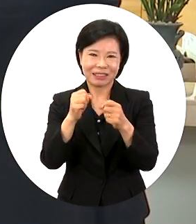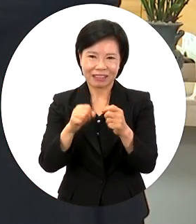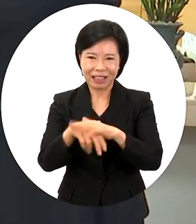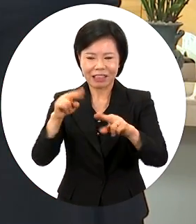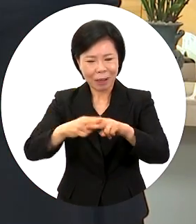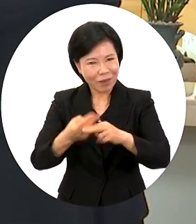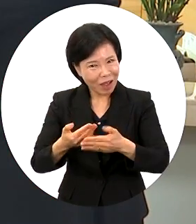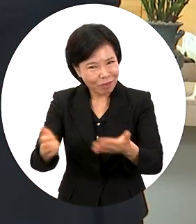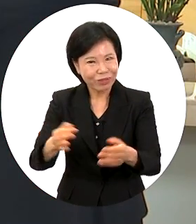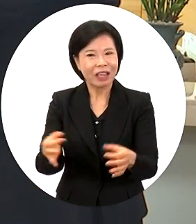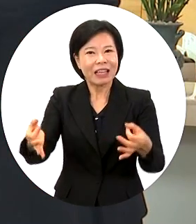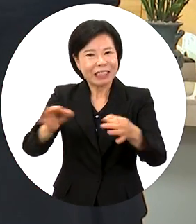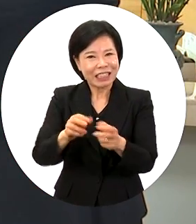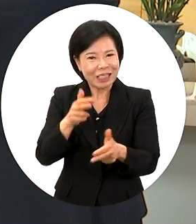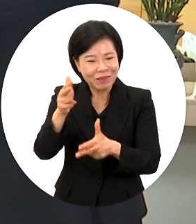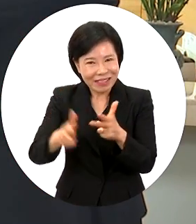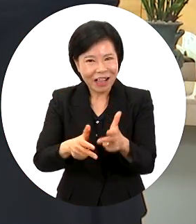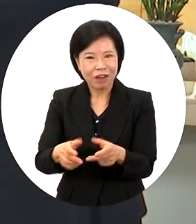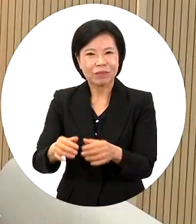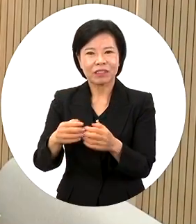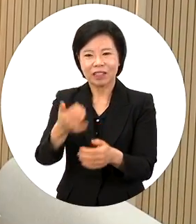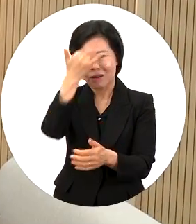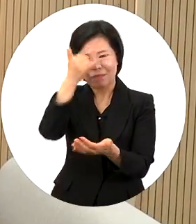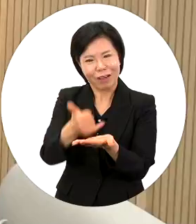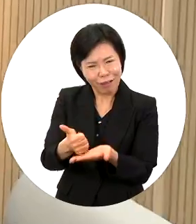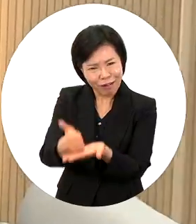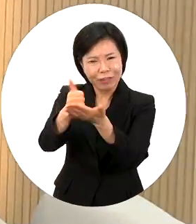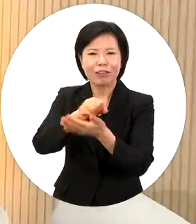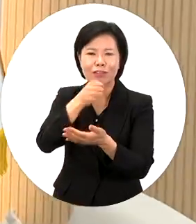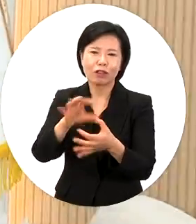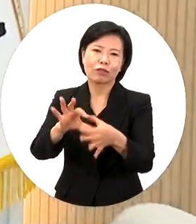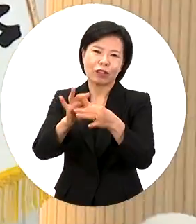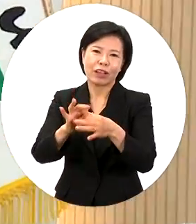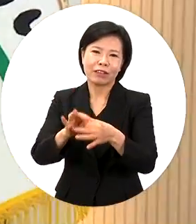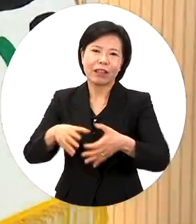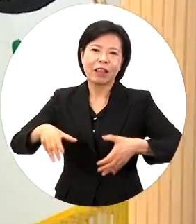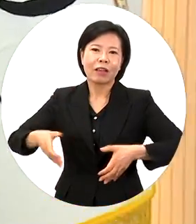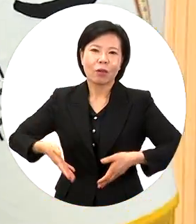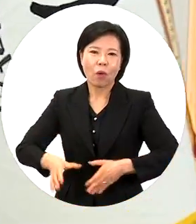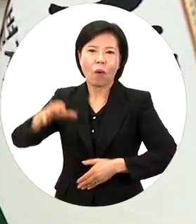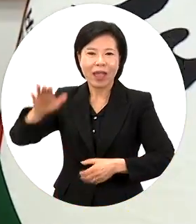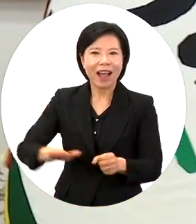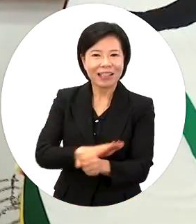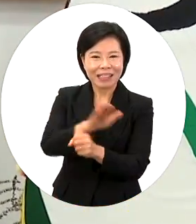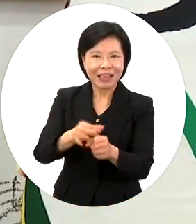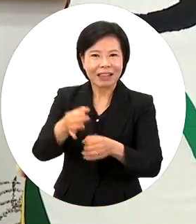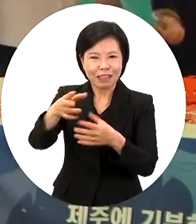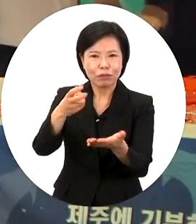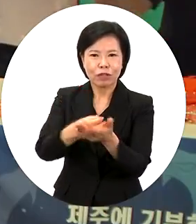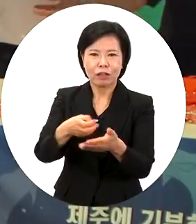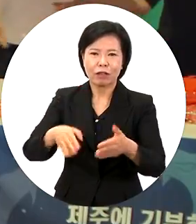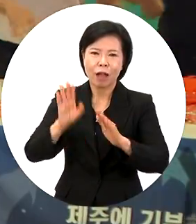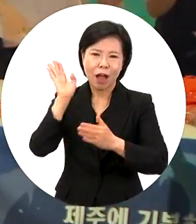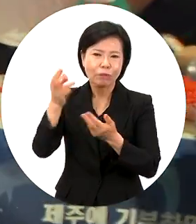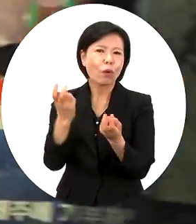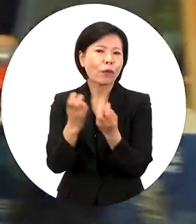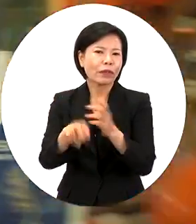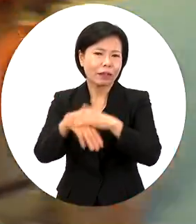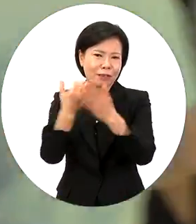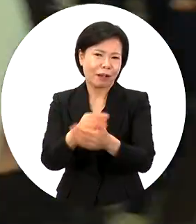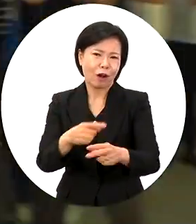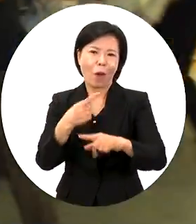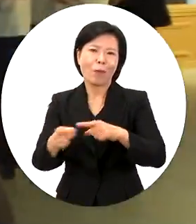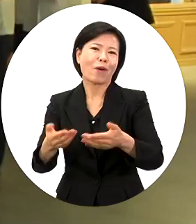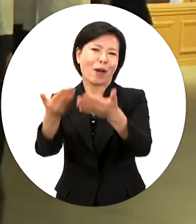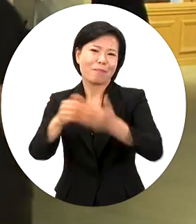특색을 살린 답례품과 기금 사업, 기부자 예우 시책을 통한 고향사랑 기부제의 선순환 체계 구축 전략도